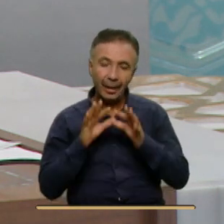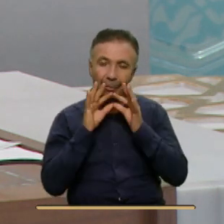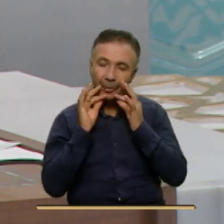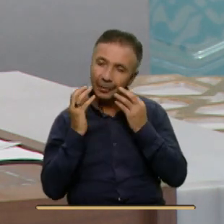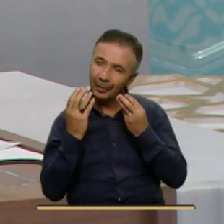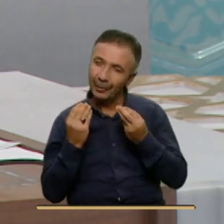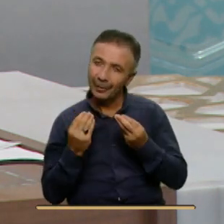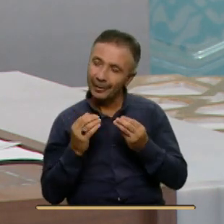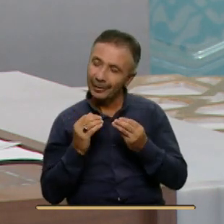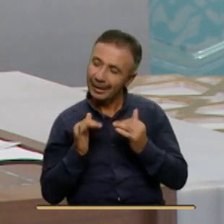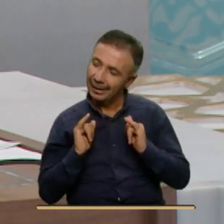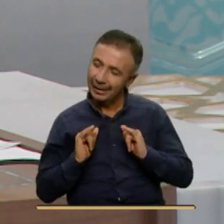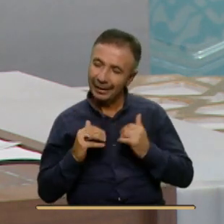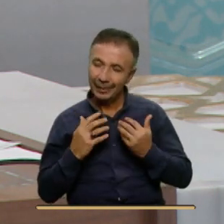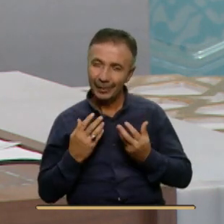insanı, huzurlu eder çünkü.